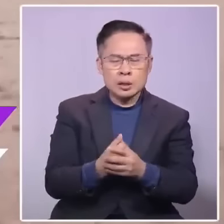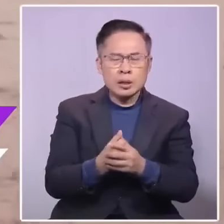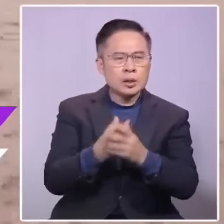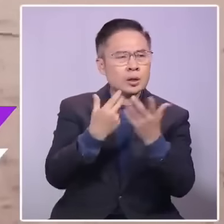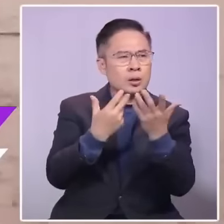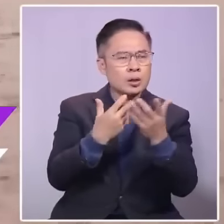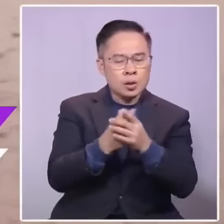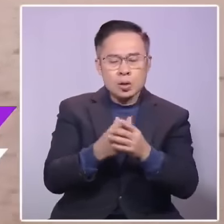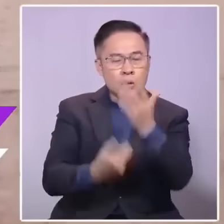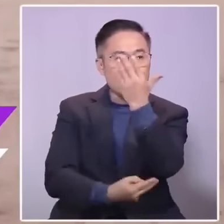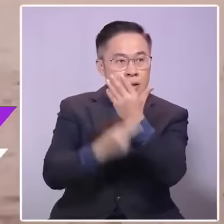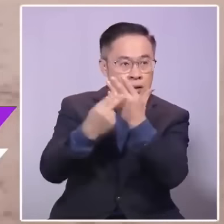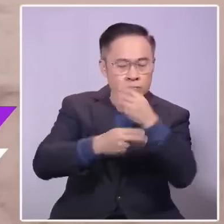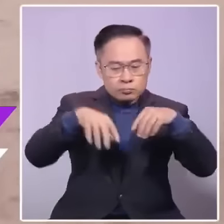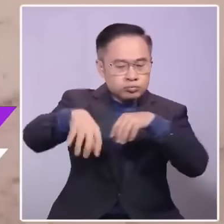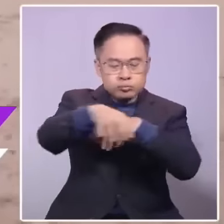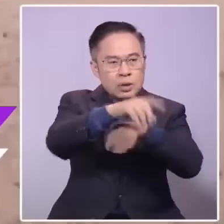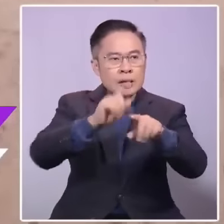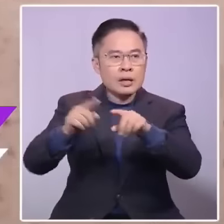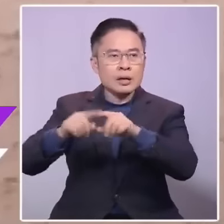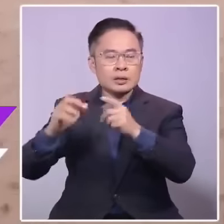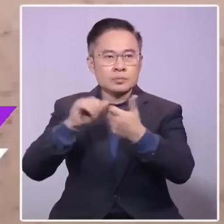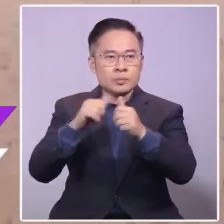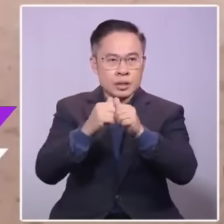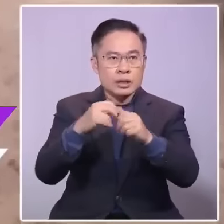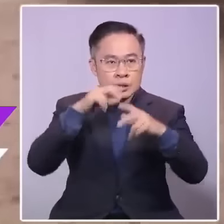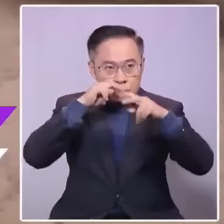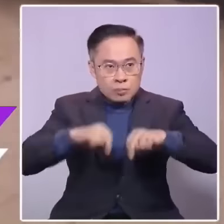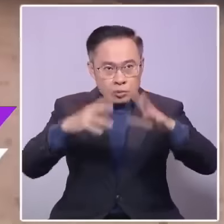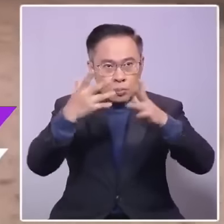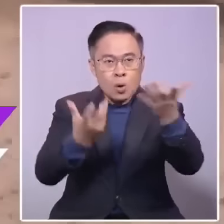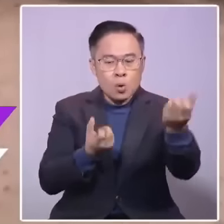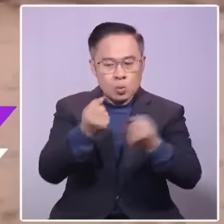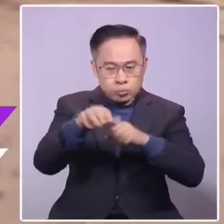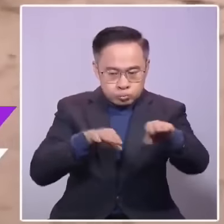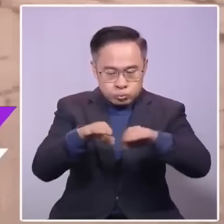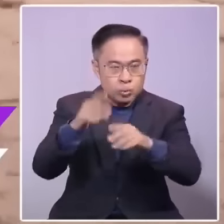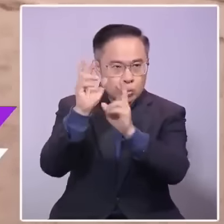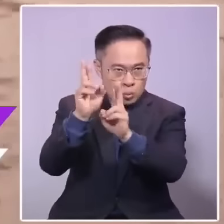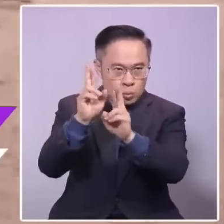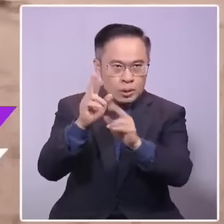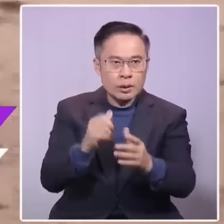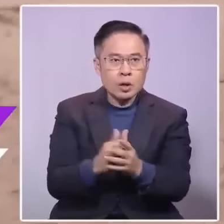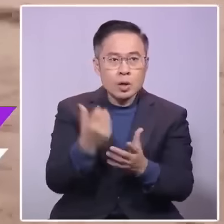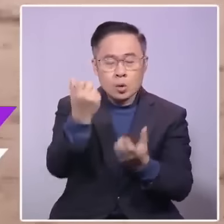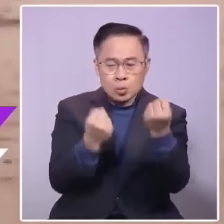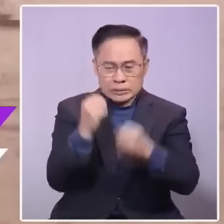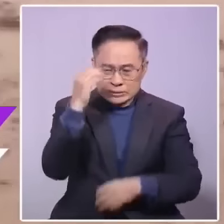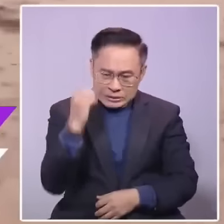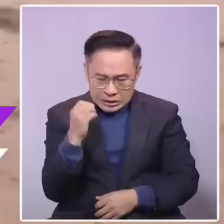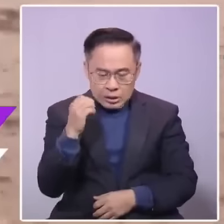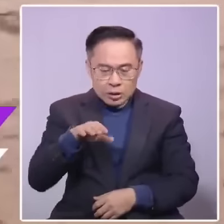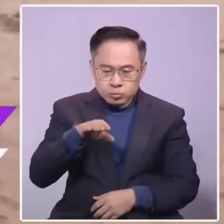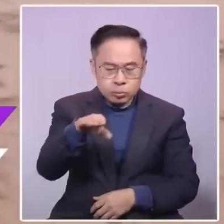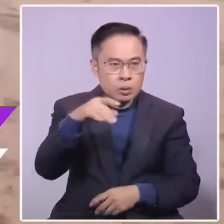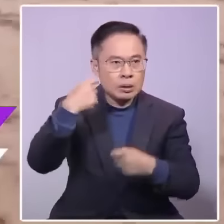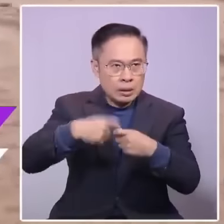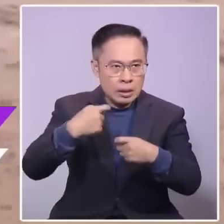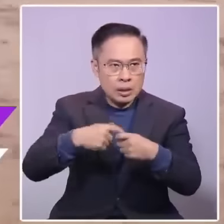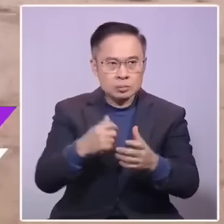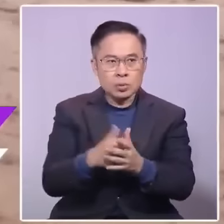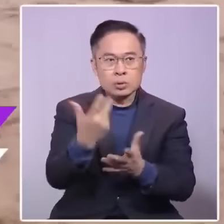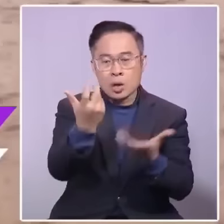รค่ะก็มีน้ำท่วมขังการจราจรนี่ไม่สามารถที่จะใช้การโดยเฉพาะรถเล็กนี่ผ่านยากเลยค่ะไม่สามารถผ่านได้นี่ร